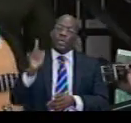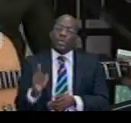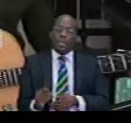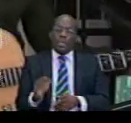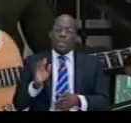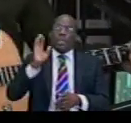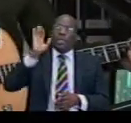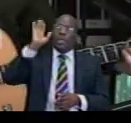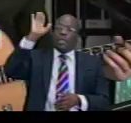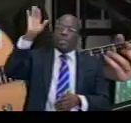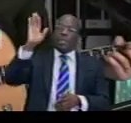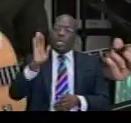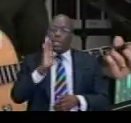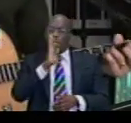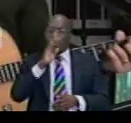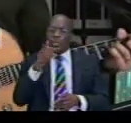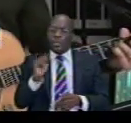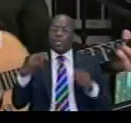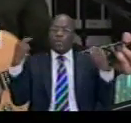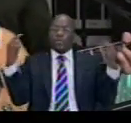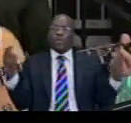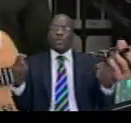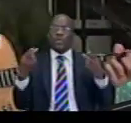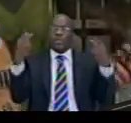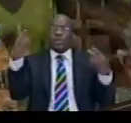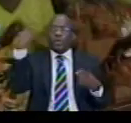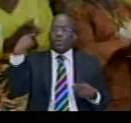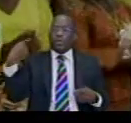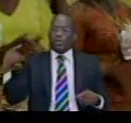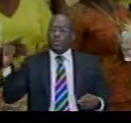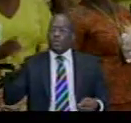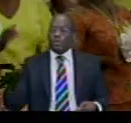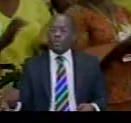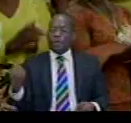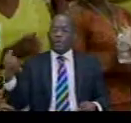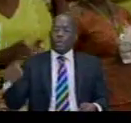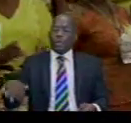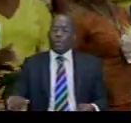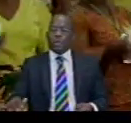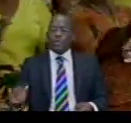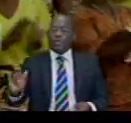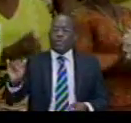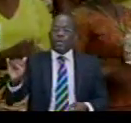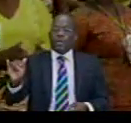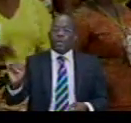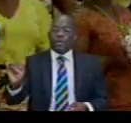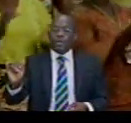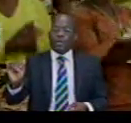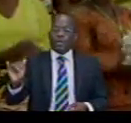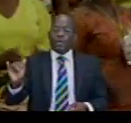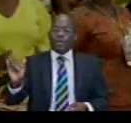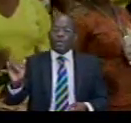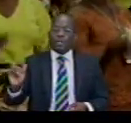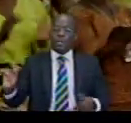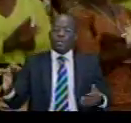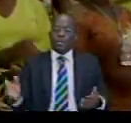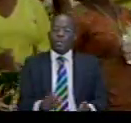À toi la victoire pour l'éternité. Brillant de